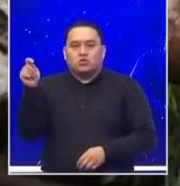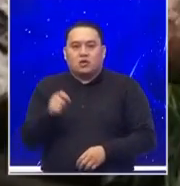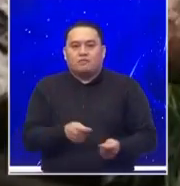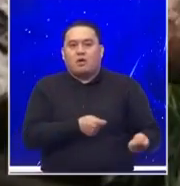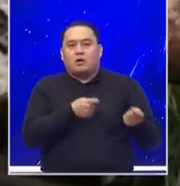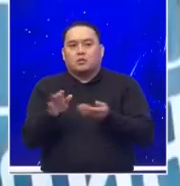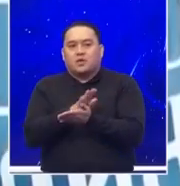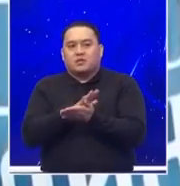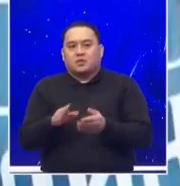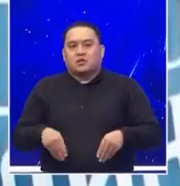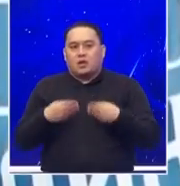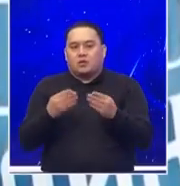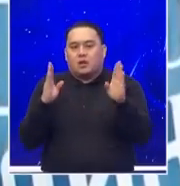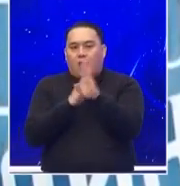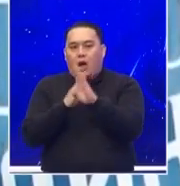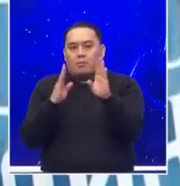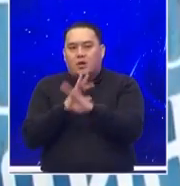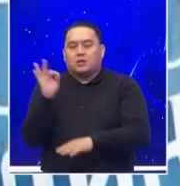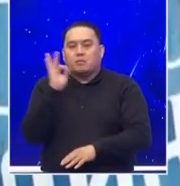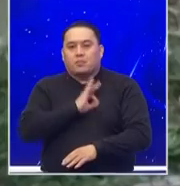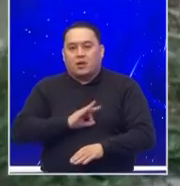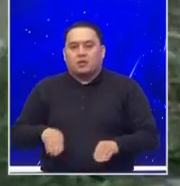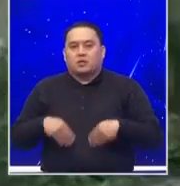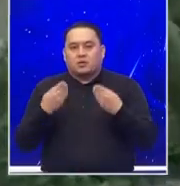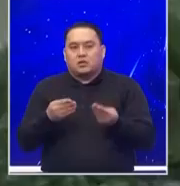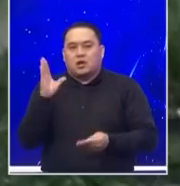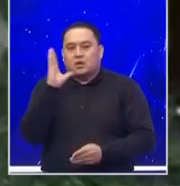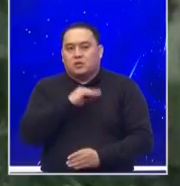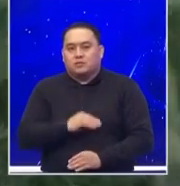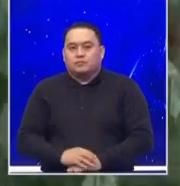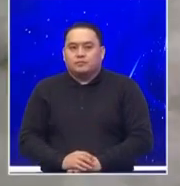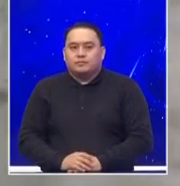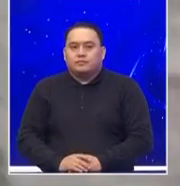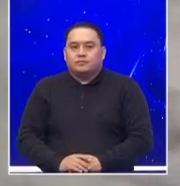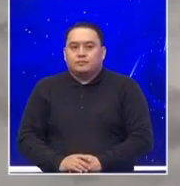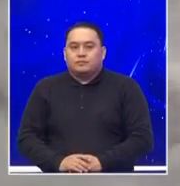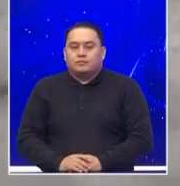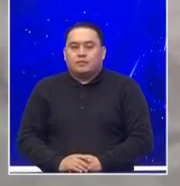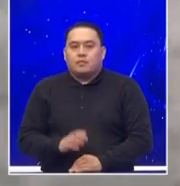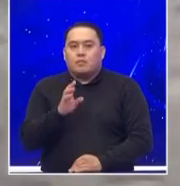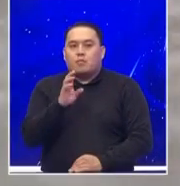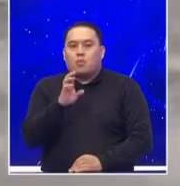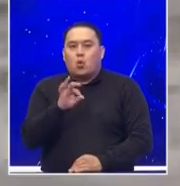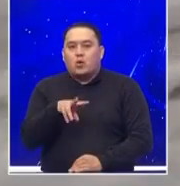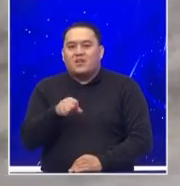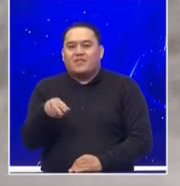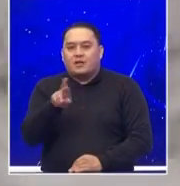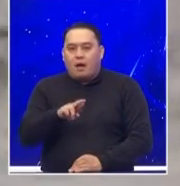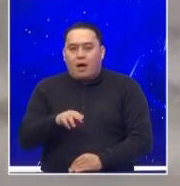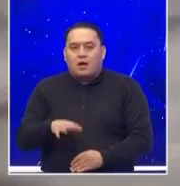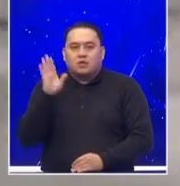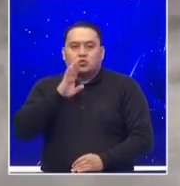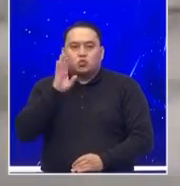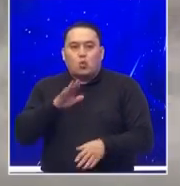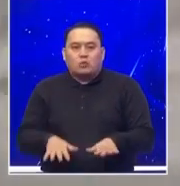шыршаларды тегін өткізіп, табиғатқа аз да болса, үлесін тигізе алады. Ал Боливияда болган суу тасқынынан жергиликтүү